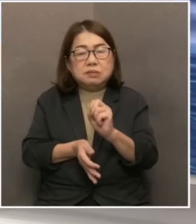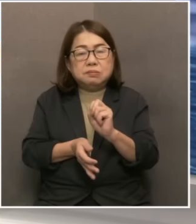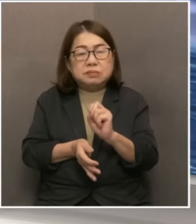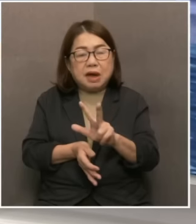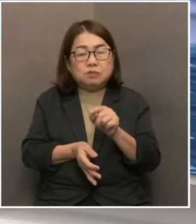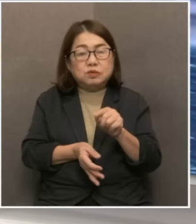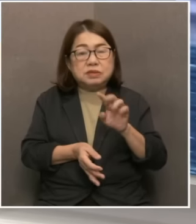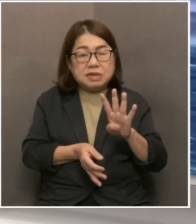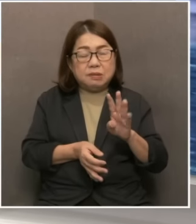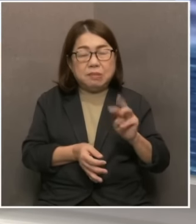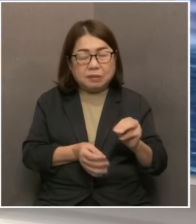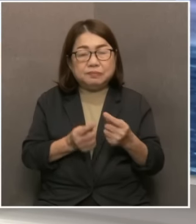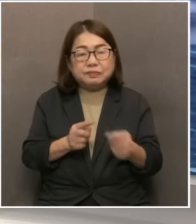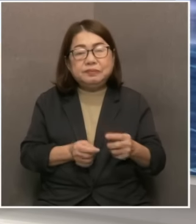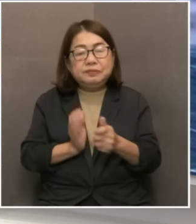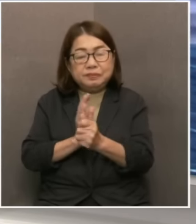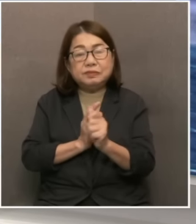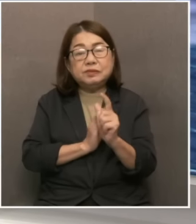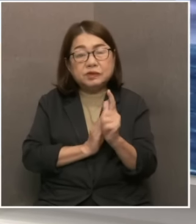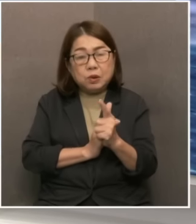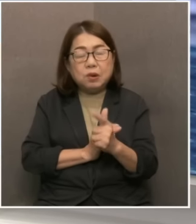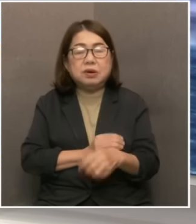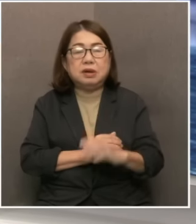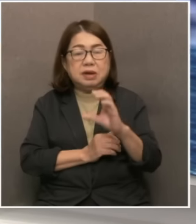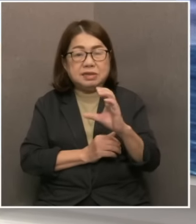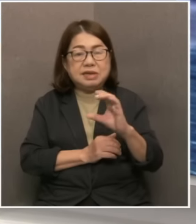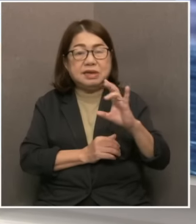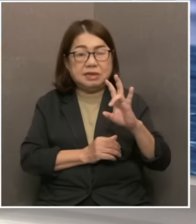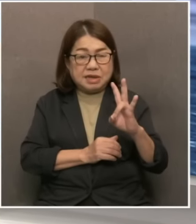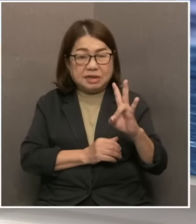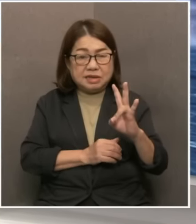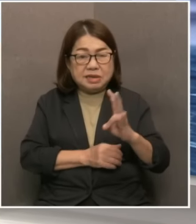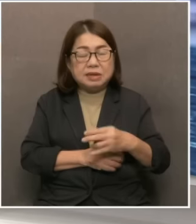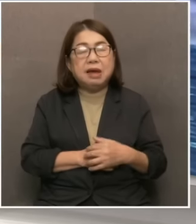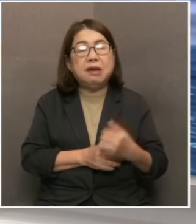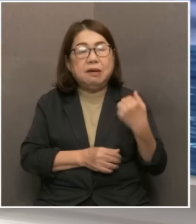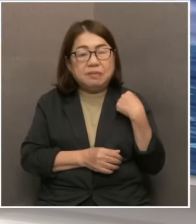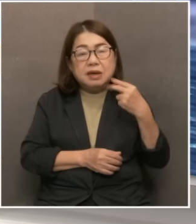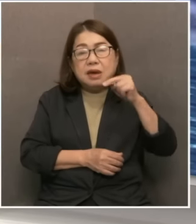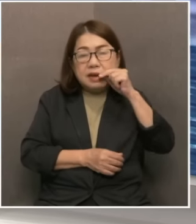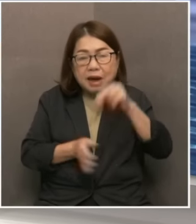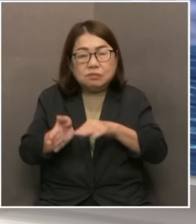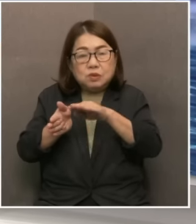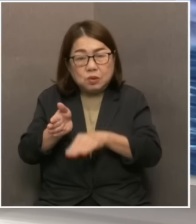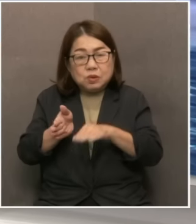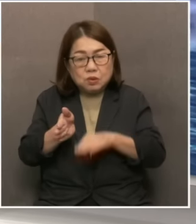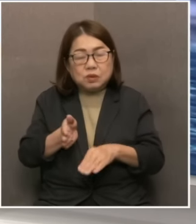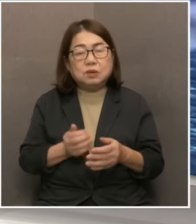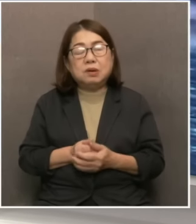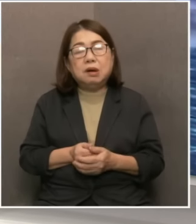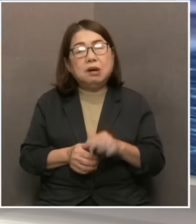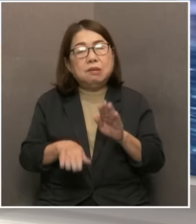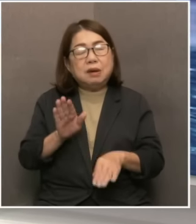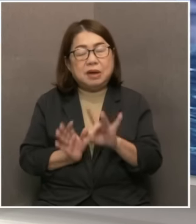ก็ที่อ่างทองบ้างค่ะสถานี C7 aนะคะที่อำเภอเมืองอ่างทองเช้าวันนี้น้ำก็ลดลงจากเมื่อวานนะคะอยู่ที่